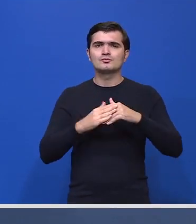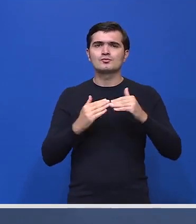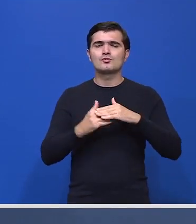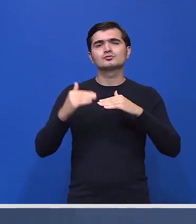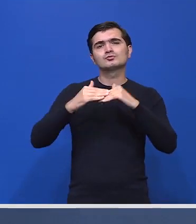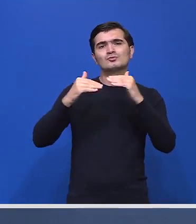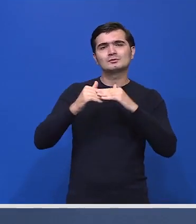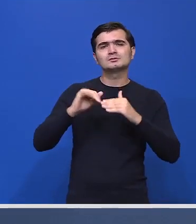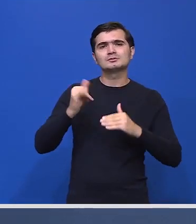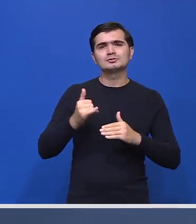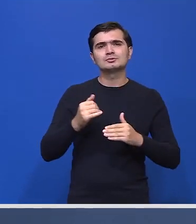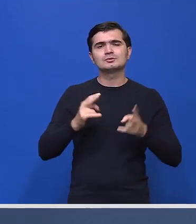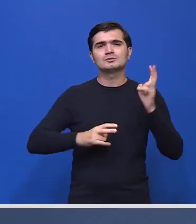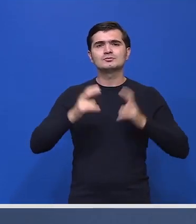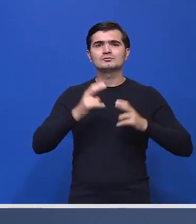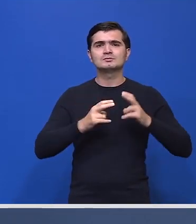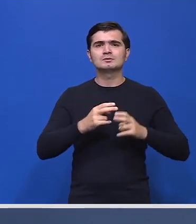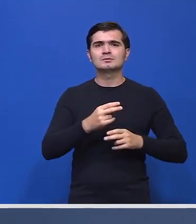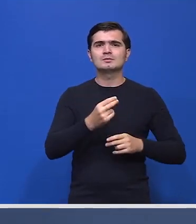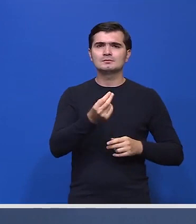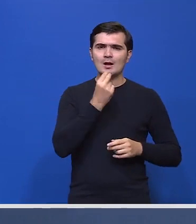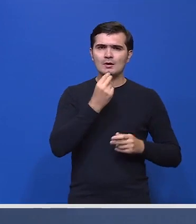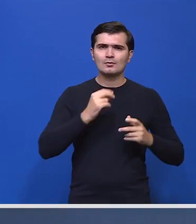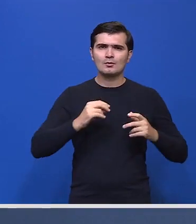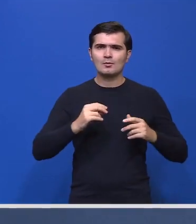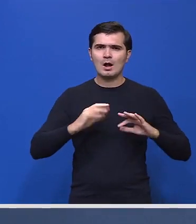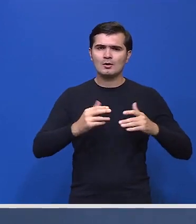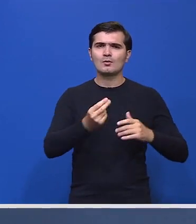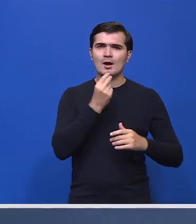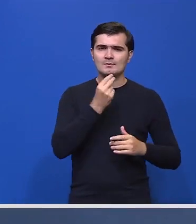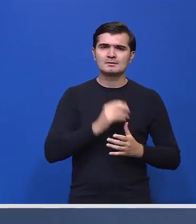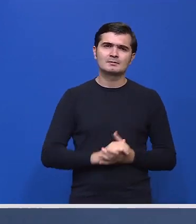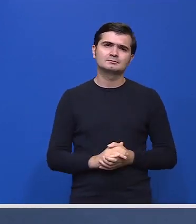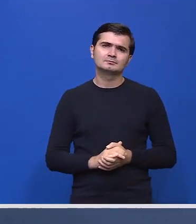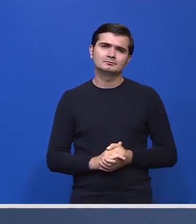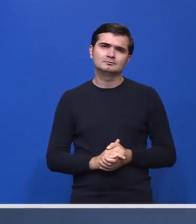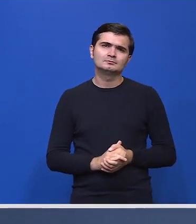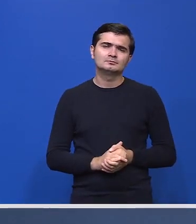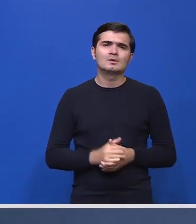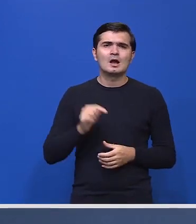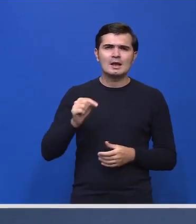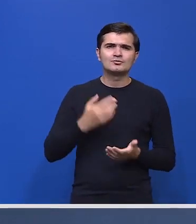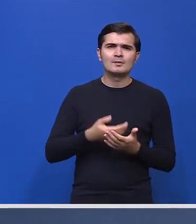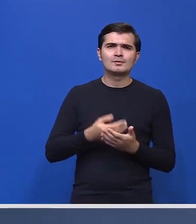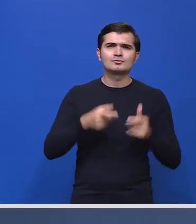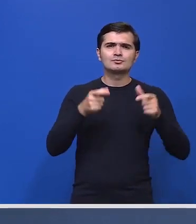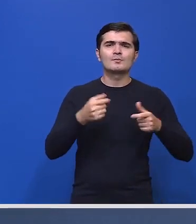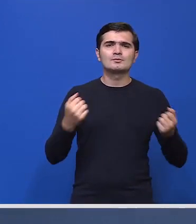construcțiilor și industriei agroalimentare. Aici, pe domeniul de